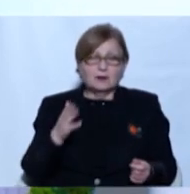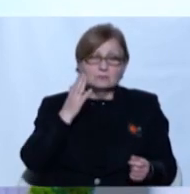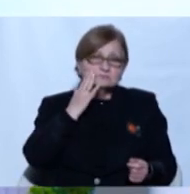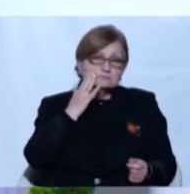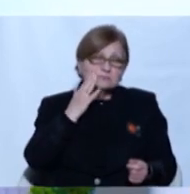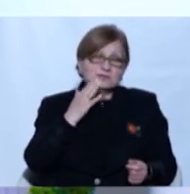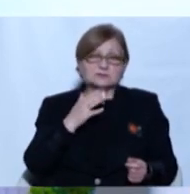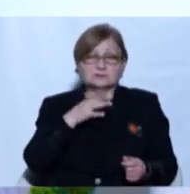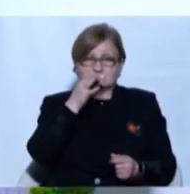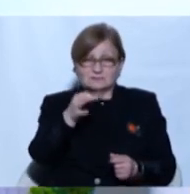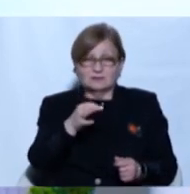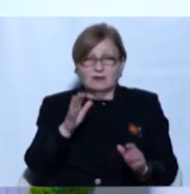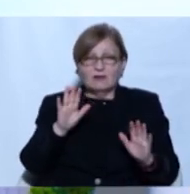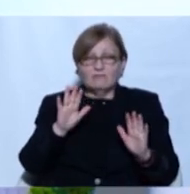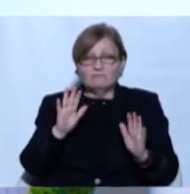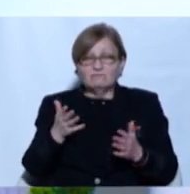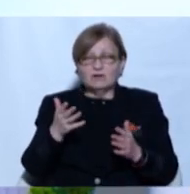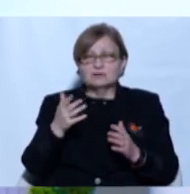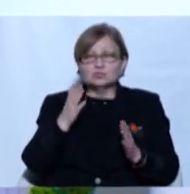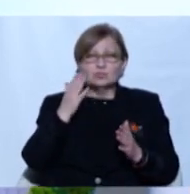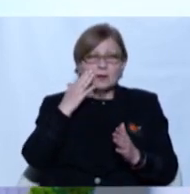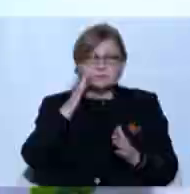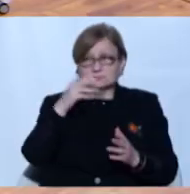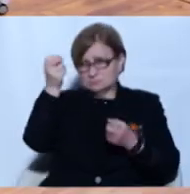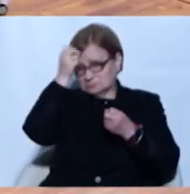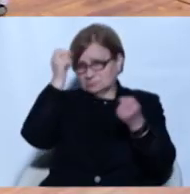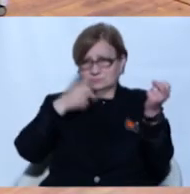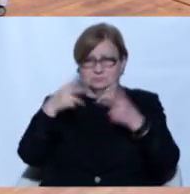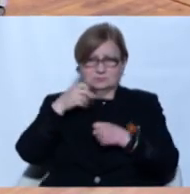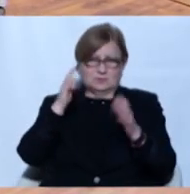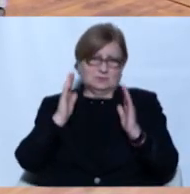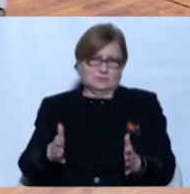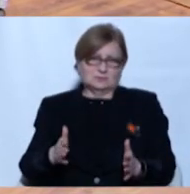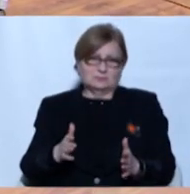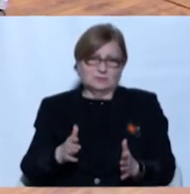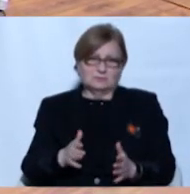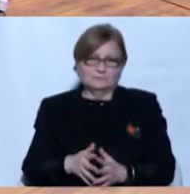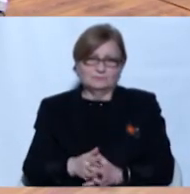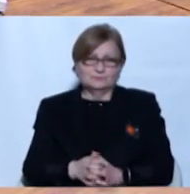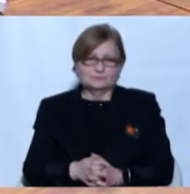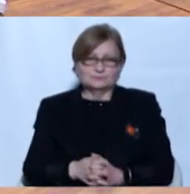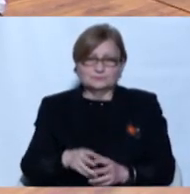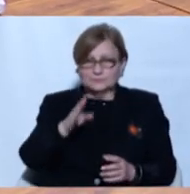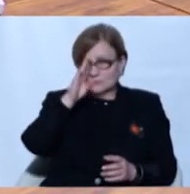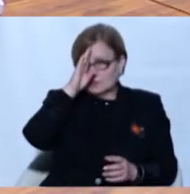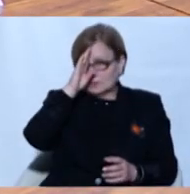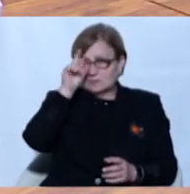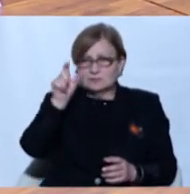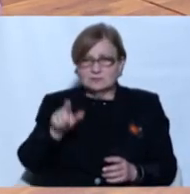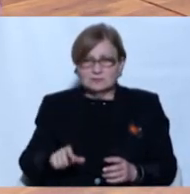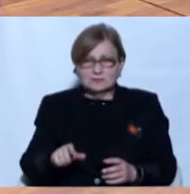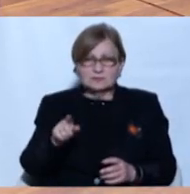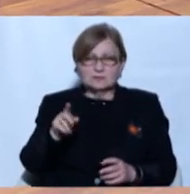ვიტყვი, მეშინია ვავ თუ მე დავიკარგო და დამკარგონ და უბედურება დამმართონო. კაც მის მეტი არა აქვს